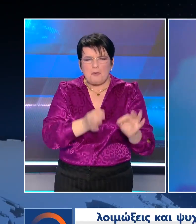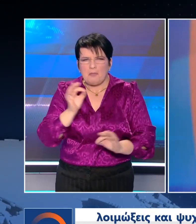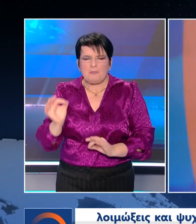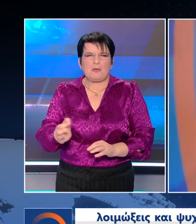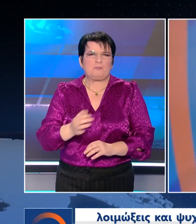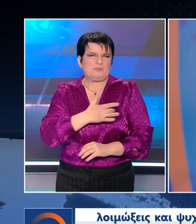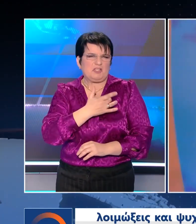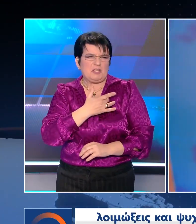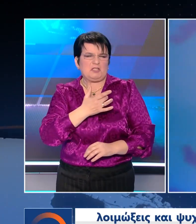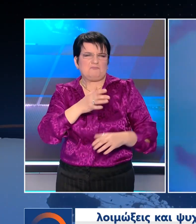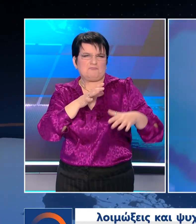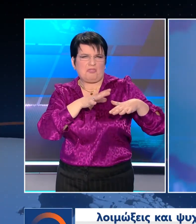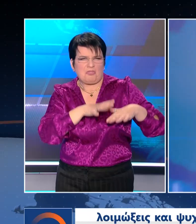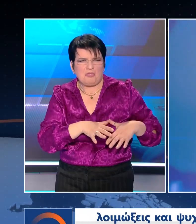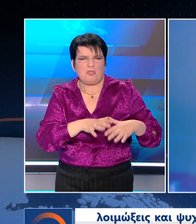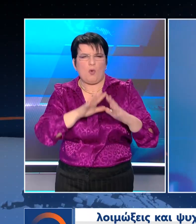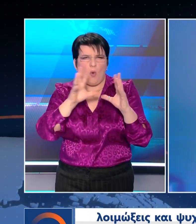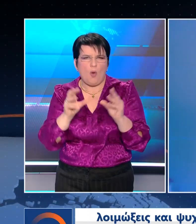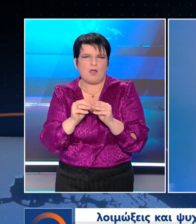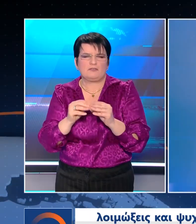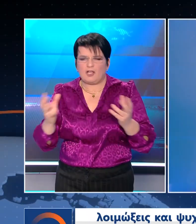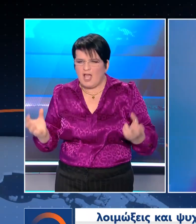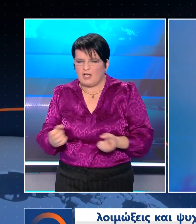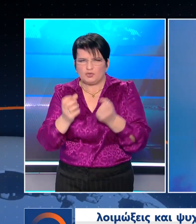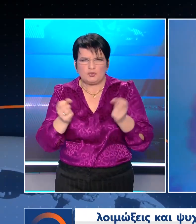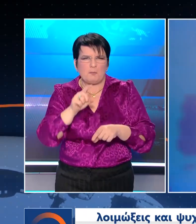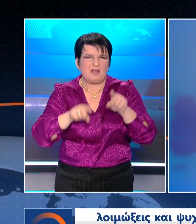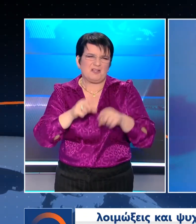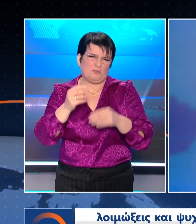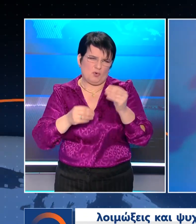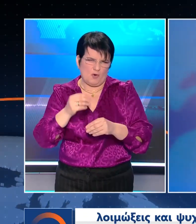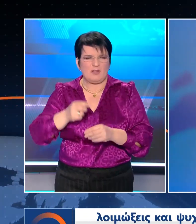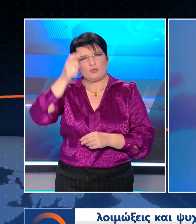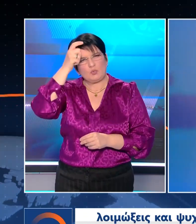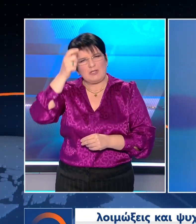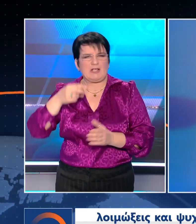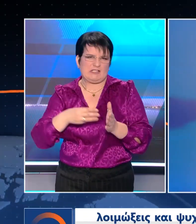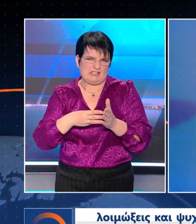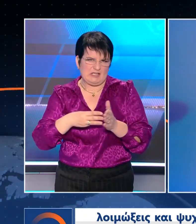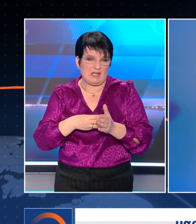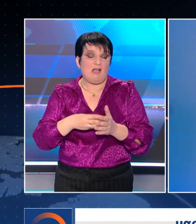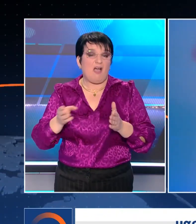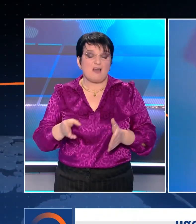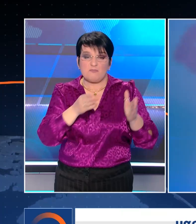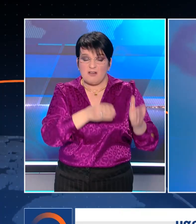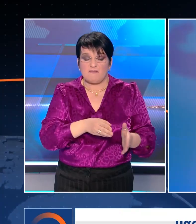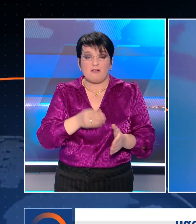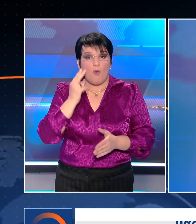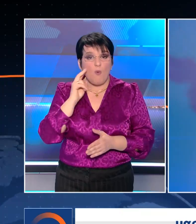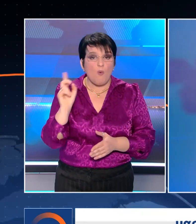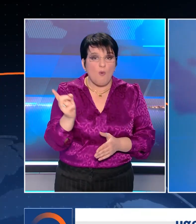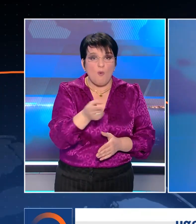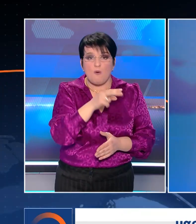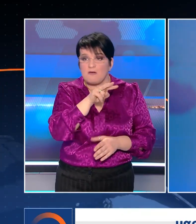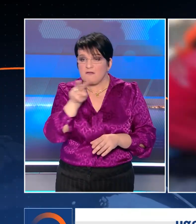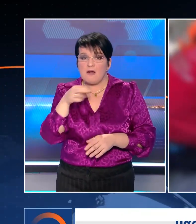και ψυχικές νόσοι απειλούν τώρα τους επιζώντες από το σεισμό σε Συρία και Τουρκία, την ώρα που σοκαριστικές μαρτυρίες έρχονται στο